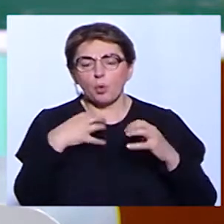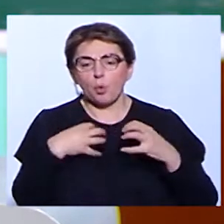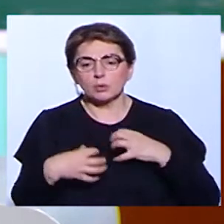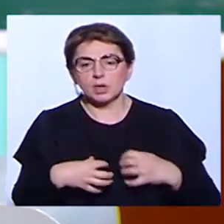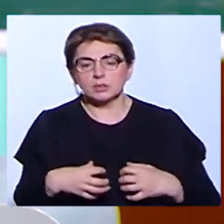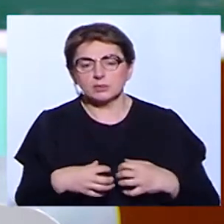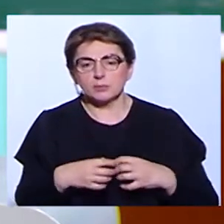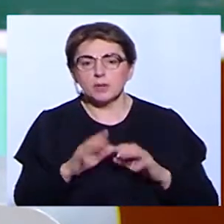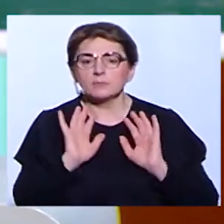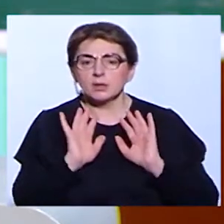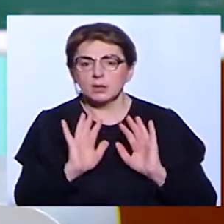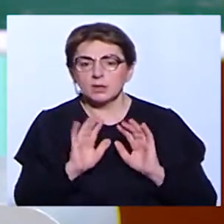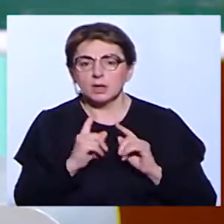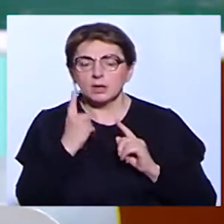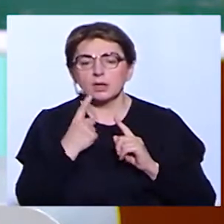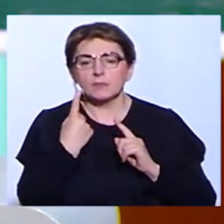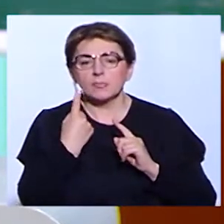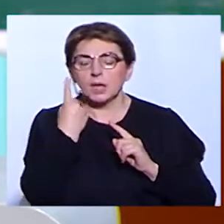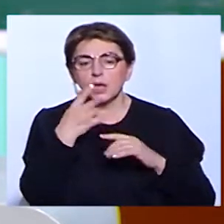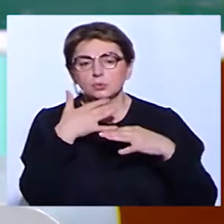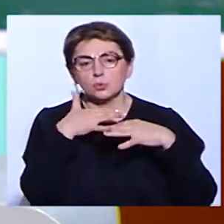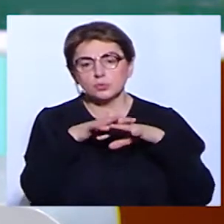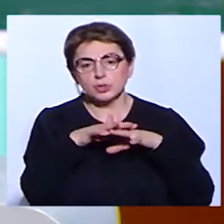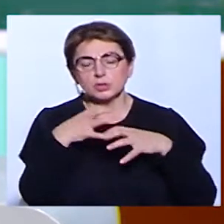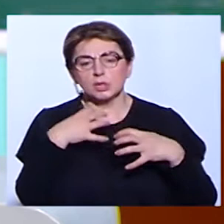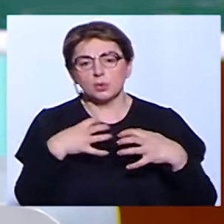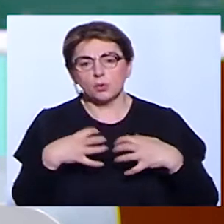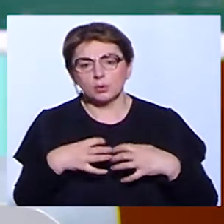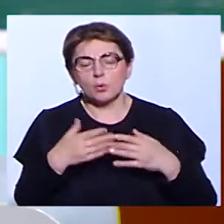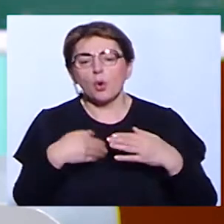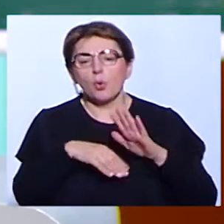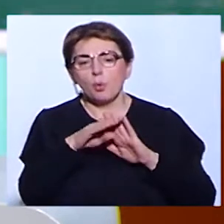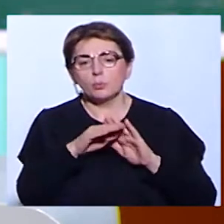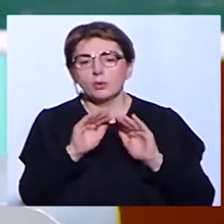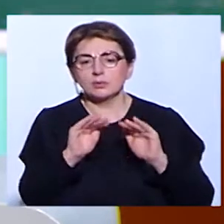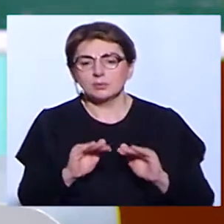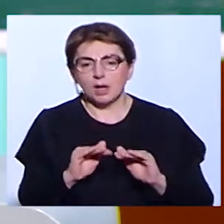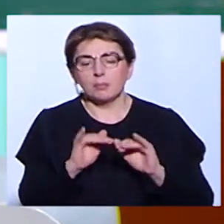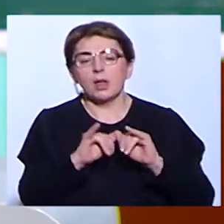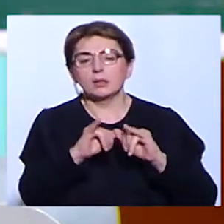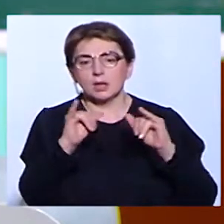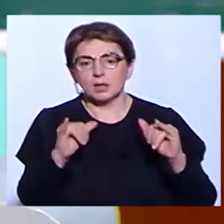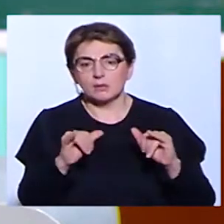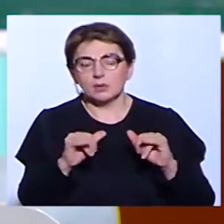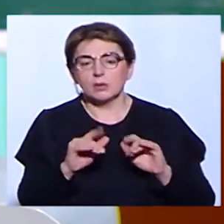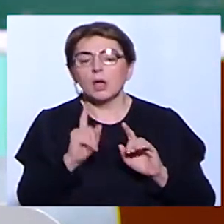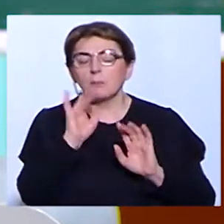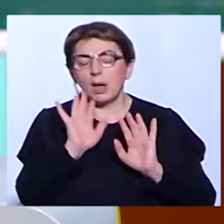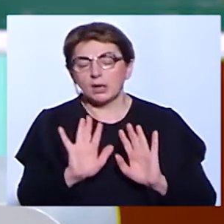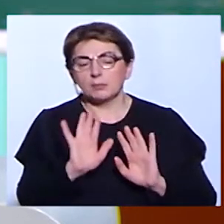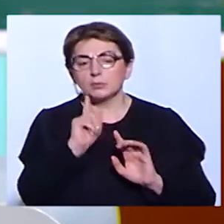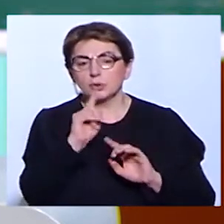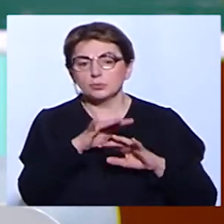ორგანიზმები. კერძოდ, აი ერთუჯრედიანი ორგანიზმები უფრო დაბალ განვითარებულია და არა მარტო